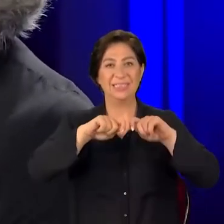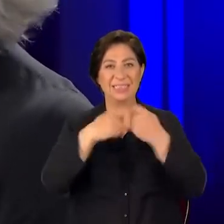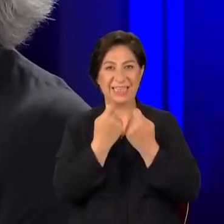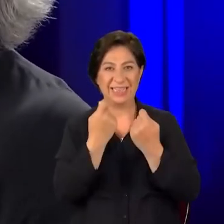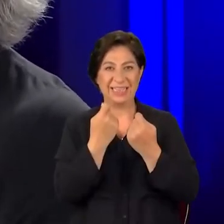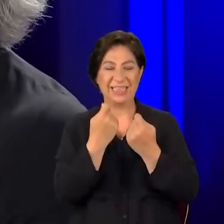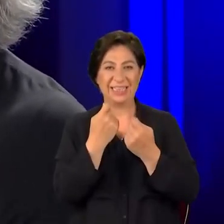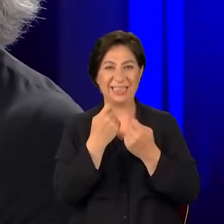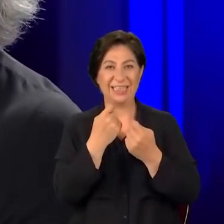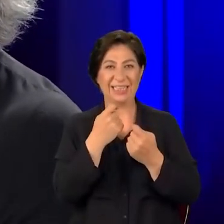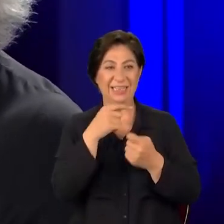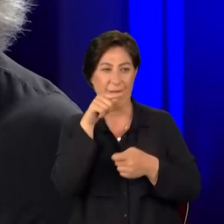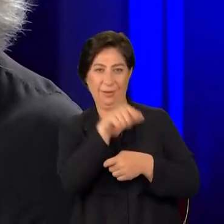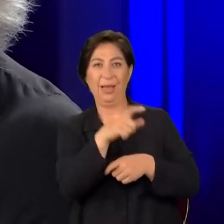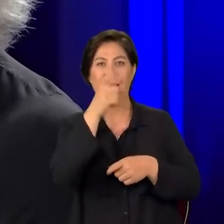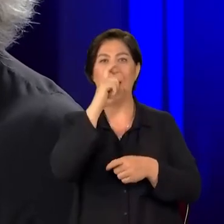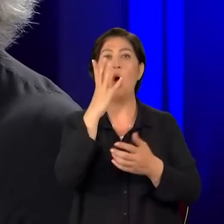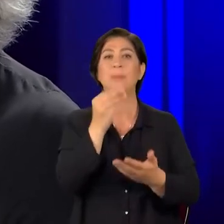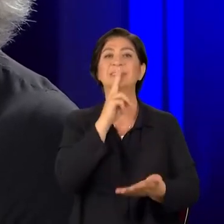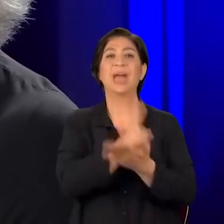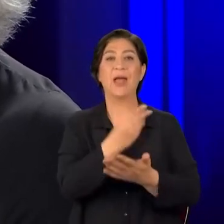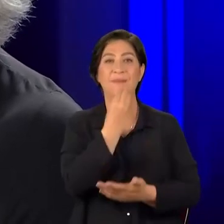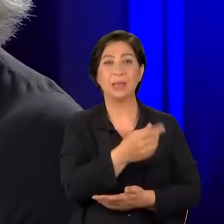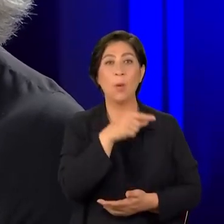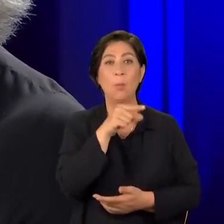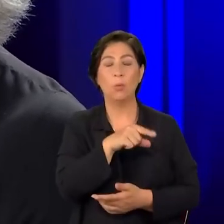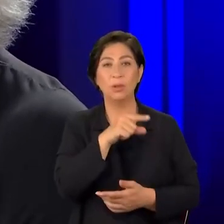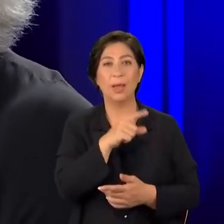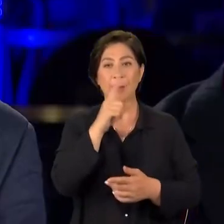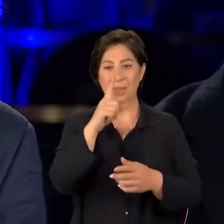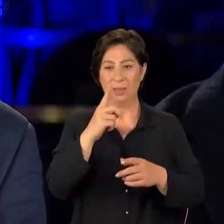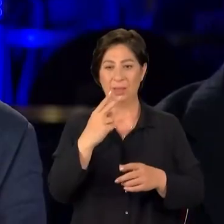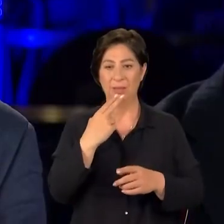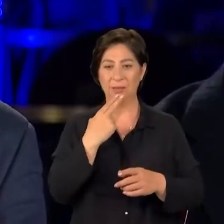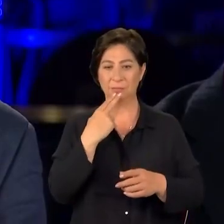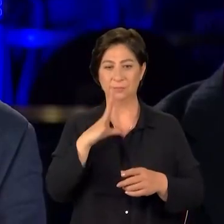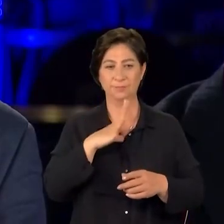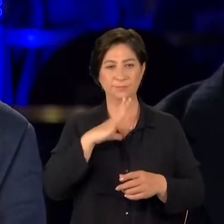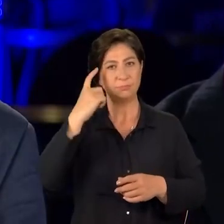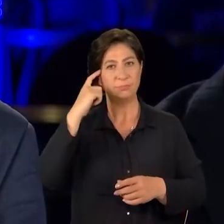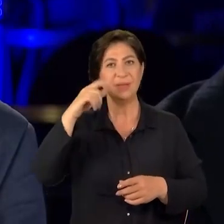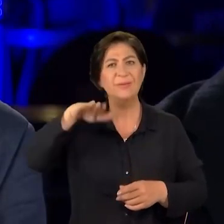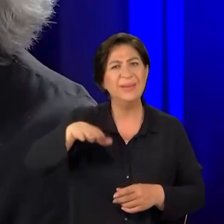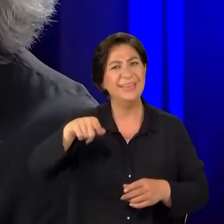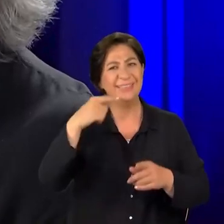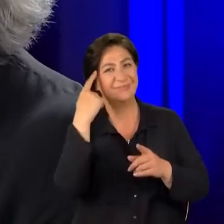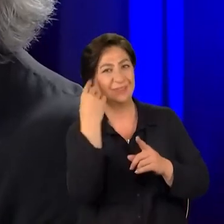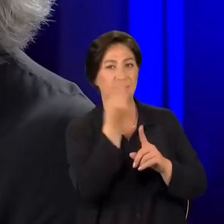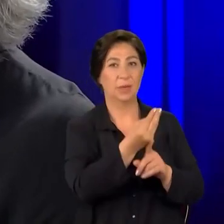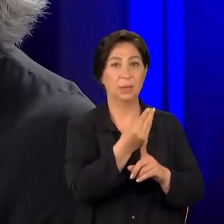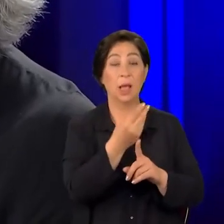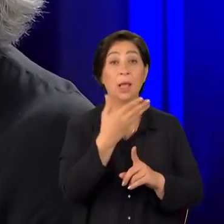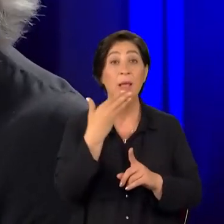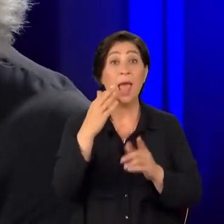yaralı, kırık Bran'ın kral olmasına karar verdiler. Bunda Tyrion Lannister diye bir karakter önerdi. Onu